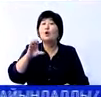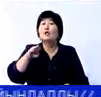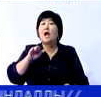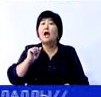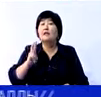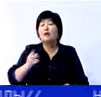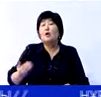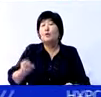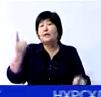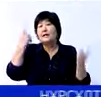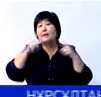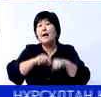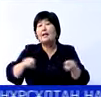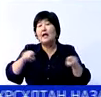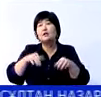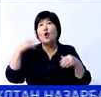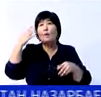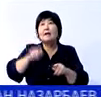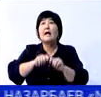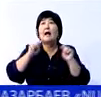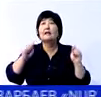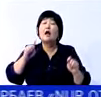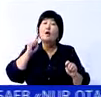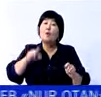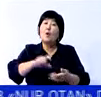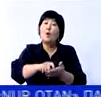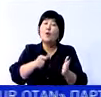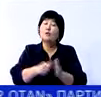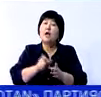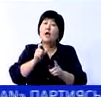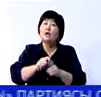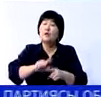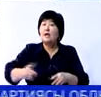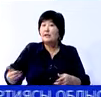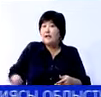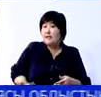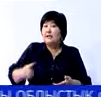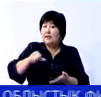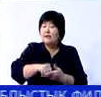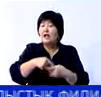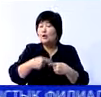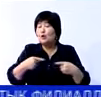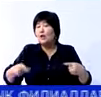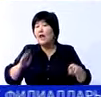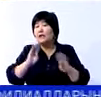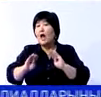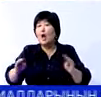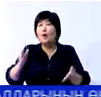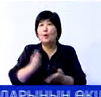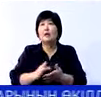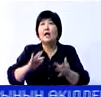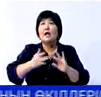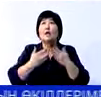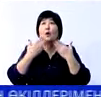өмірі мен шығармашылығын насихаттау мақсатында ашылды. Бұл залға сөз зергерінің көзі тірісінде тұтынған дүниелер де қойылған. Электронды